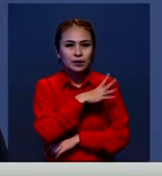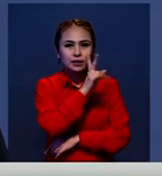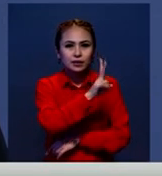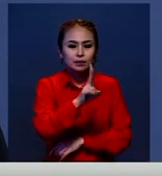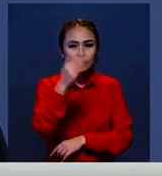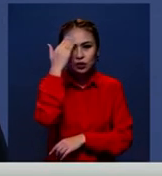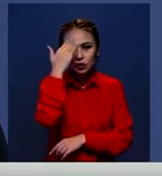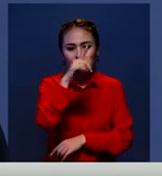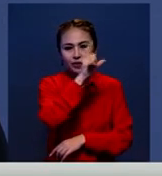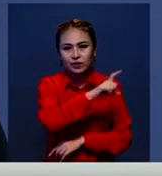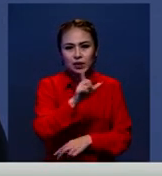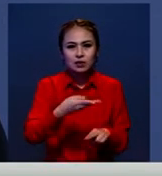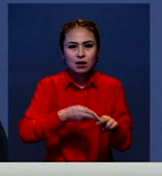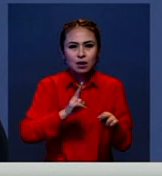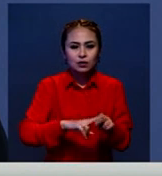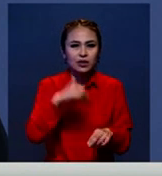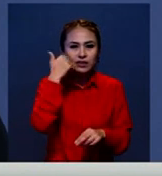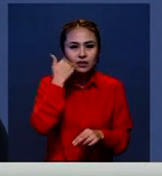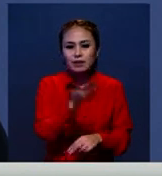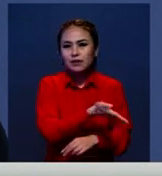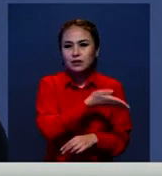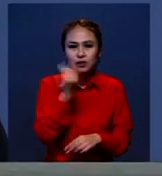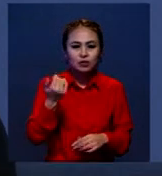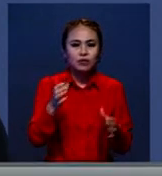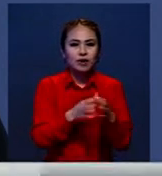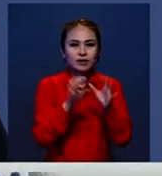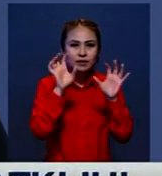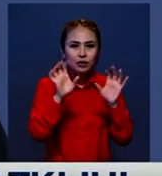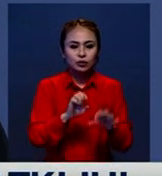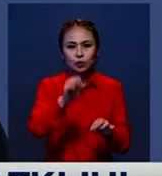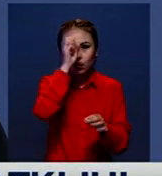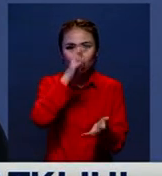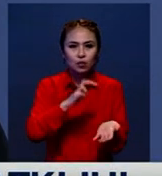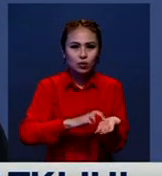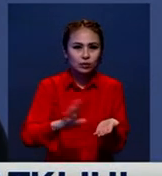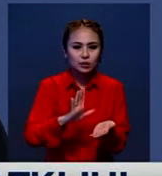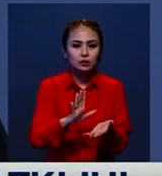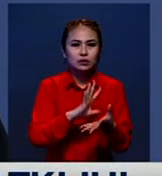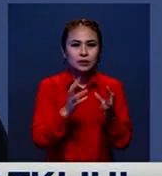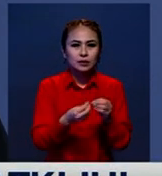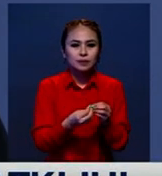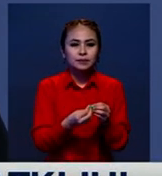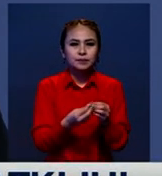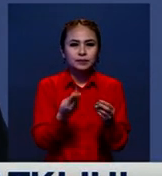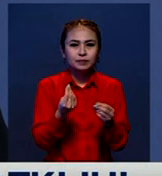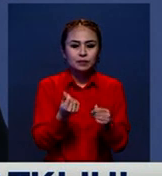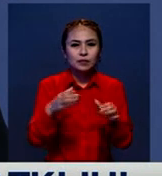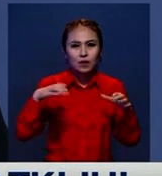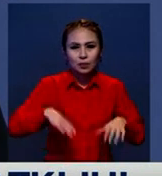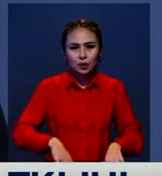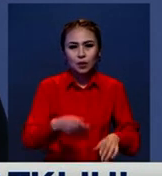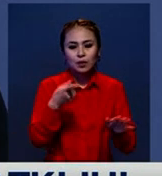арсыз чиновниктер мен топ-менеджерлер заңнан да, құдайдан да қорқпай, лауазымының қалтасын